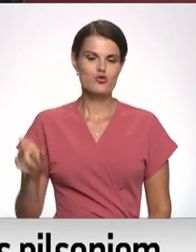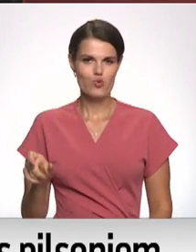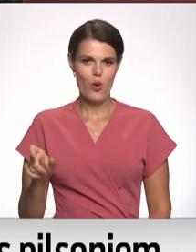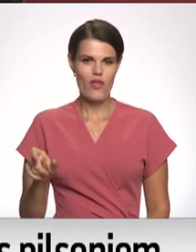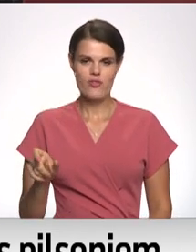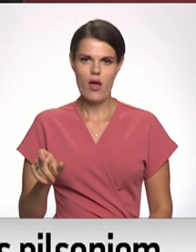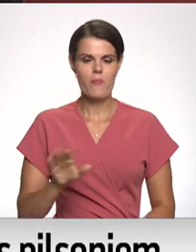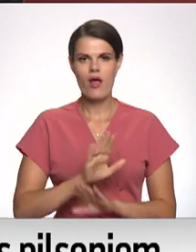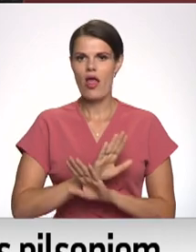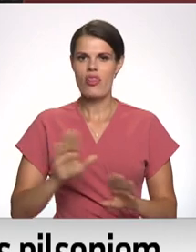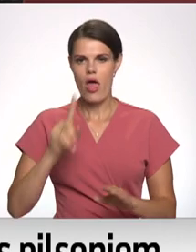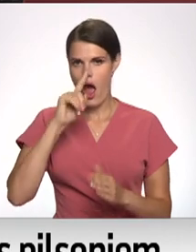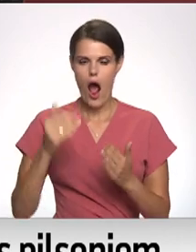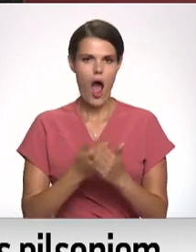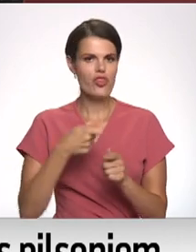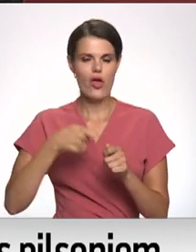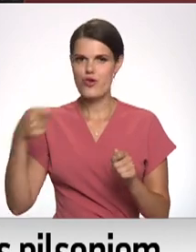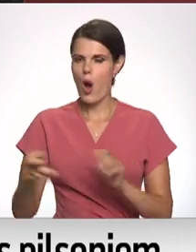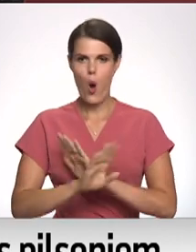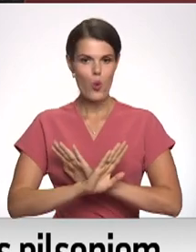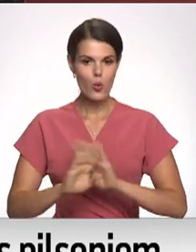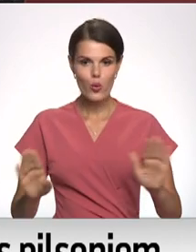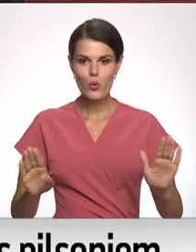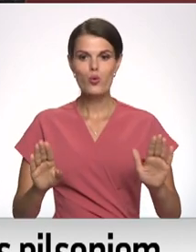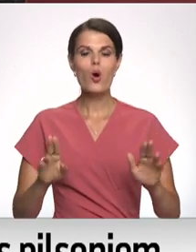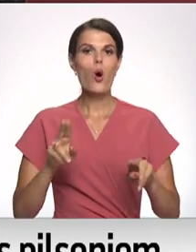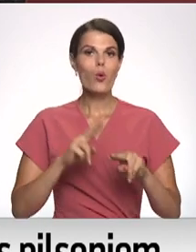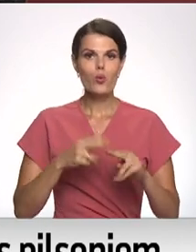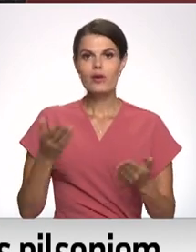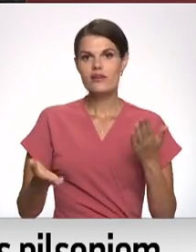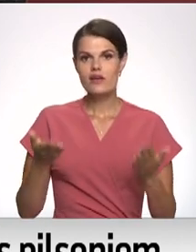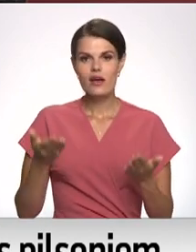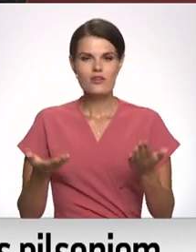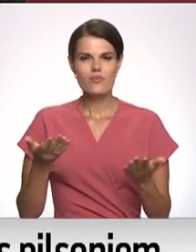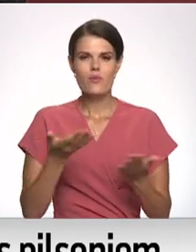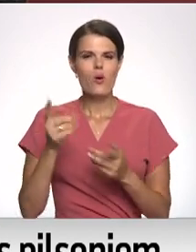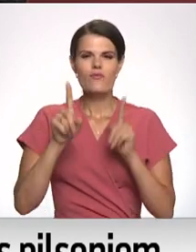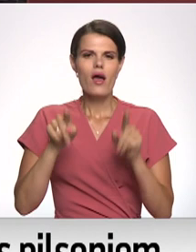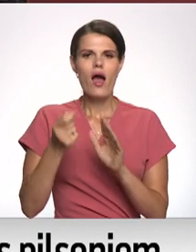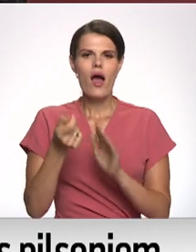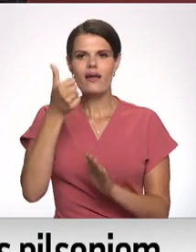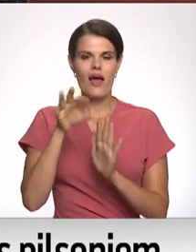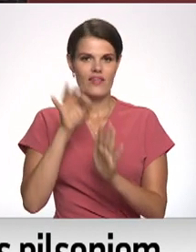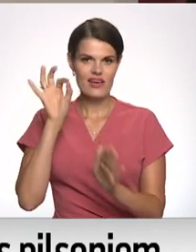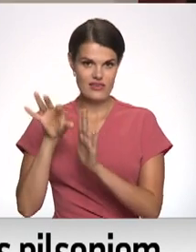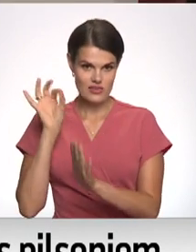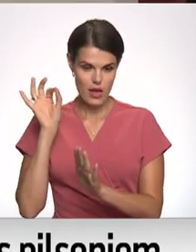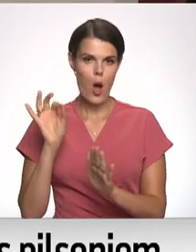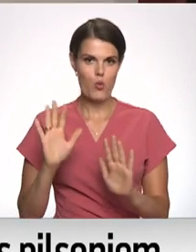pamatā netiek atjaunotas, netiks atjaunotas. Iespējams, kaut kādi konkrēti reti izņēmumu